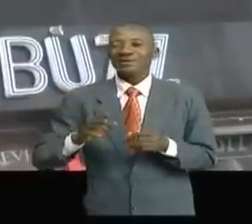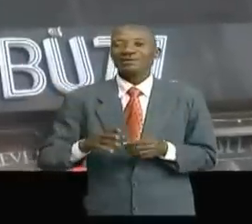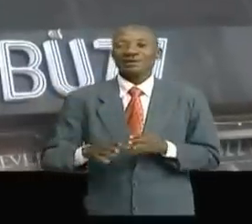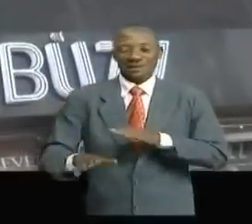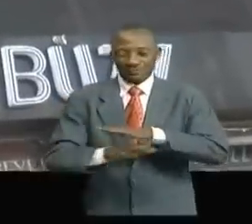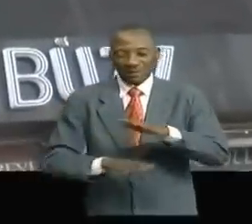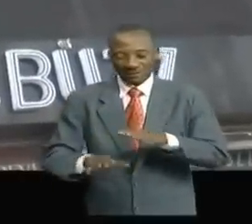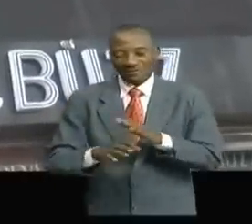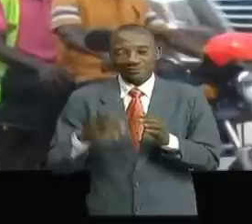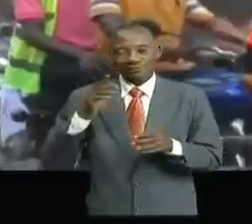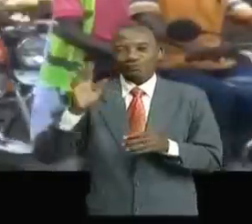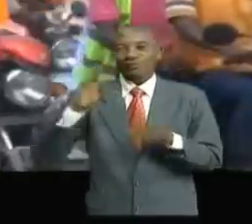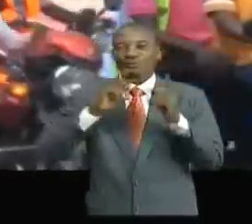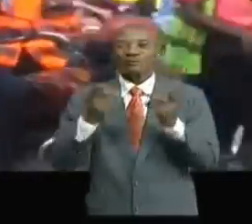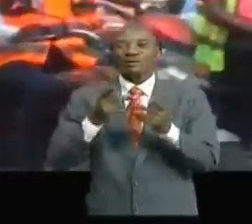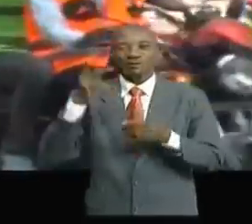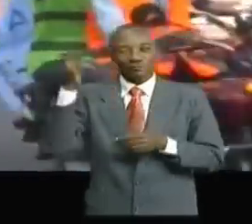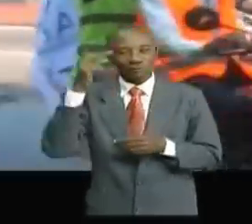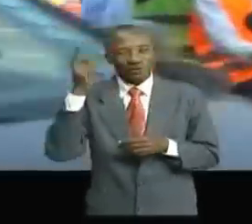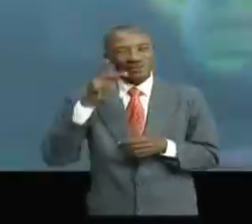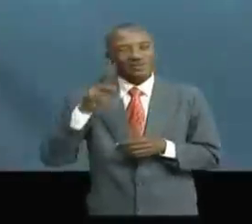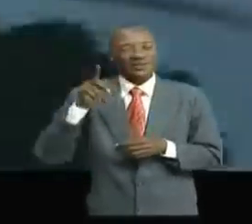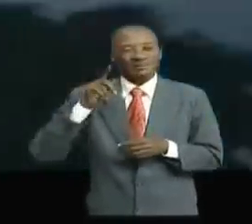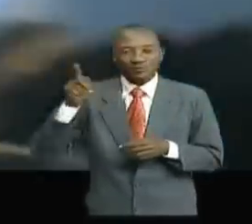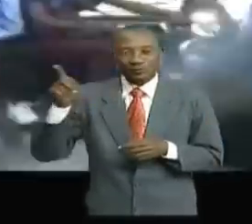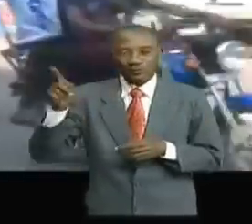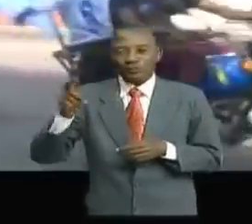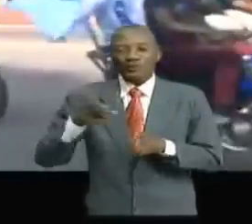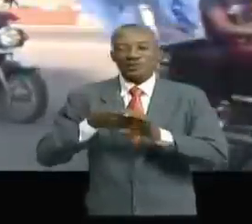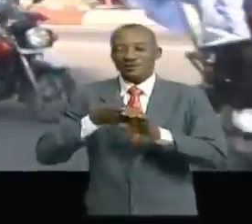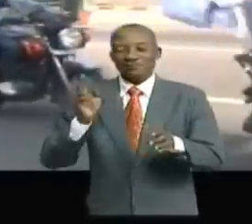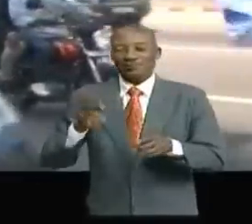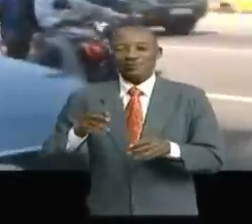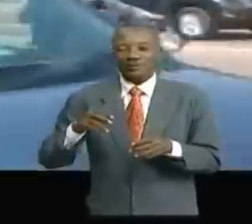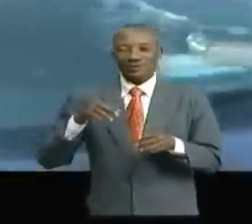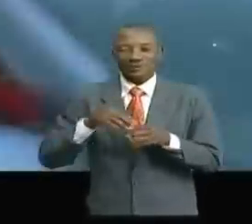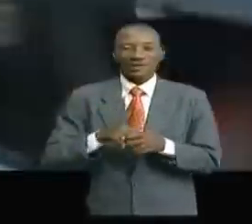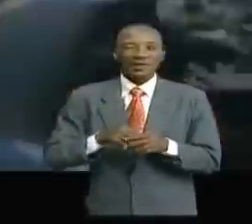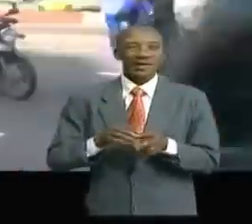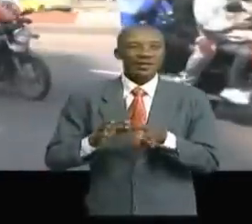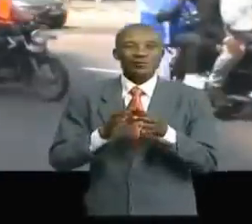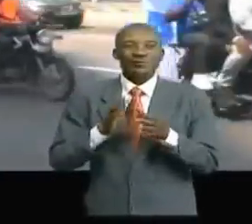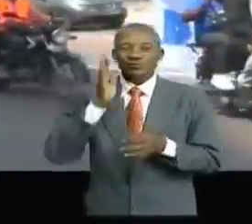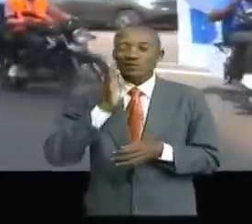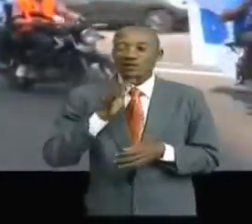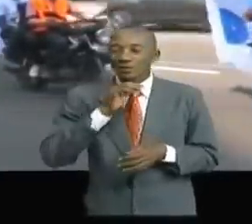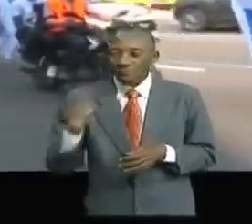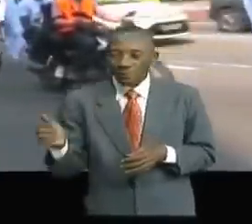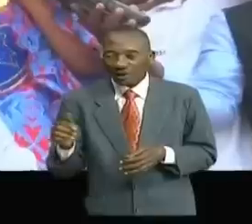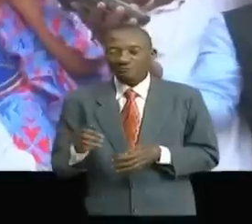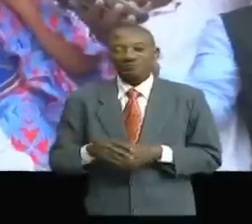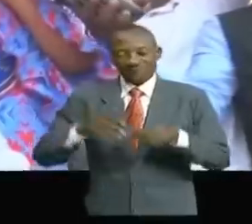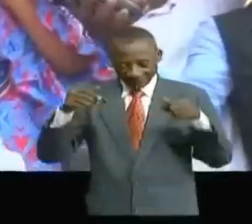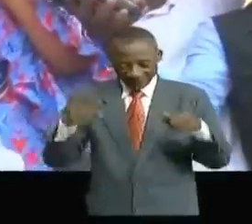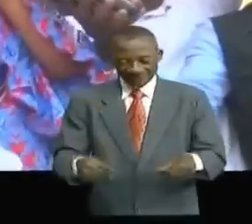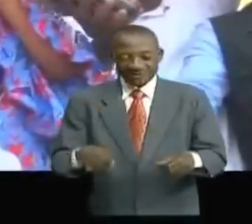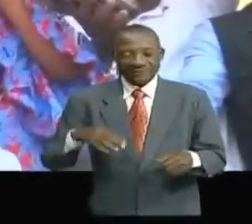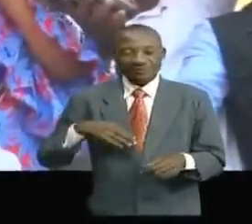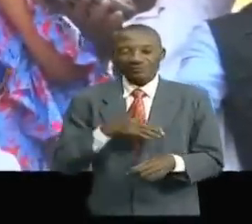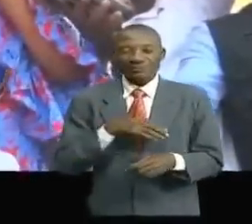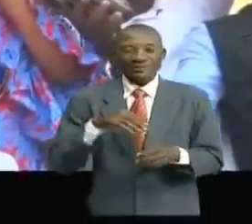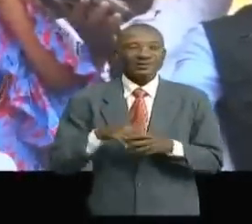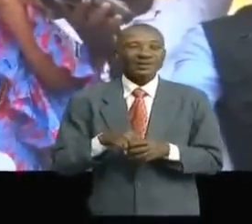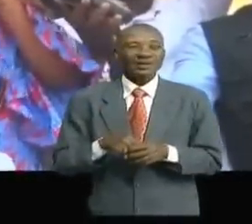le boulevard du 30 juin en passant par le siège du parti AREP à la 4e et 7e rue dans la commune de Limété.